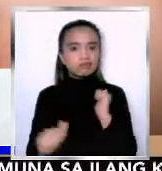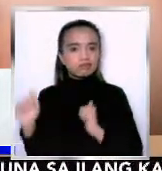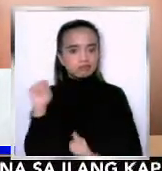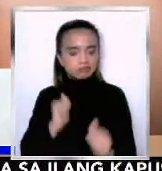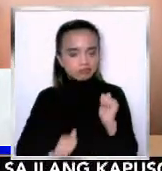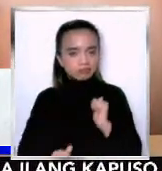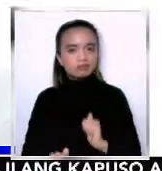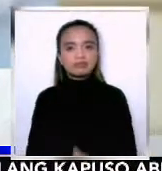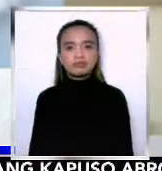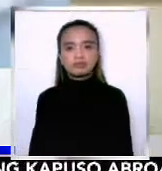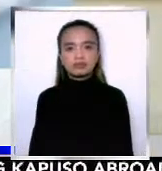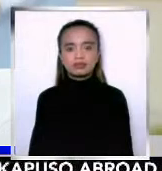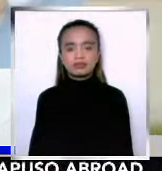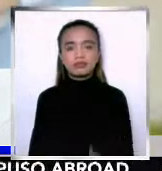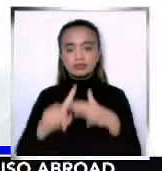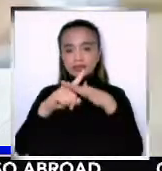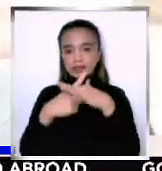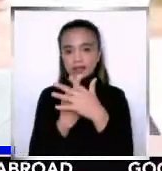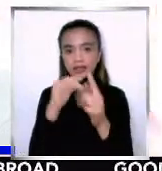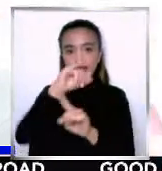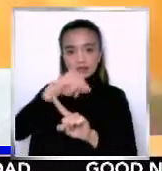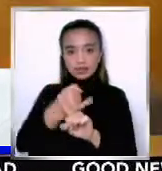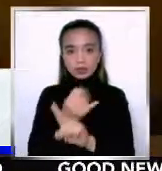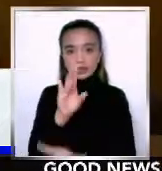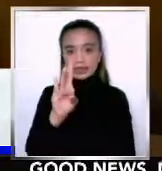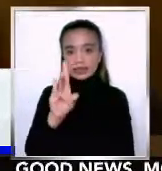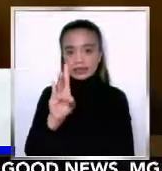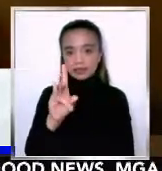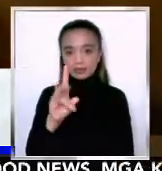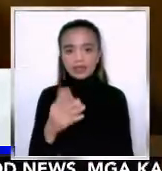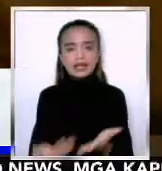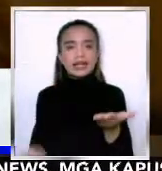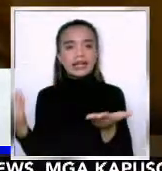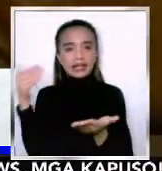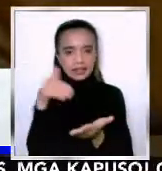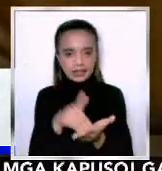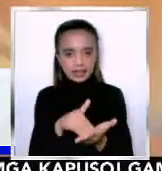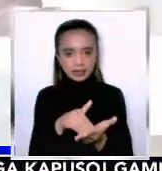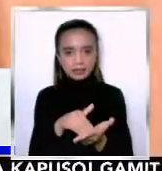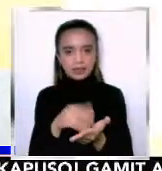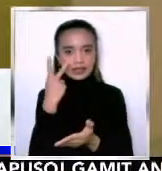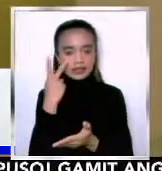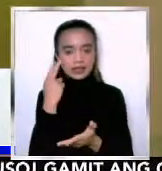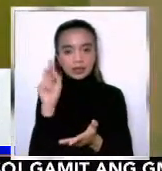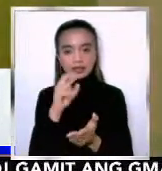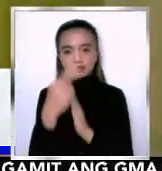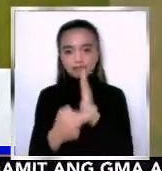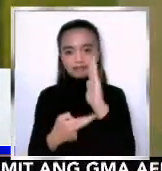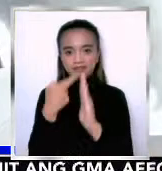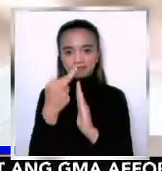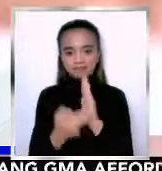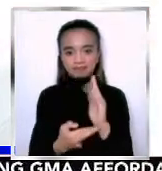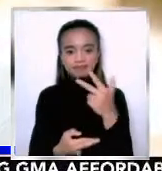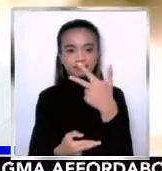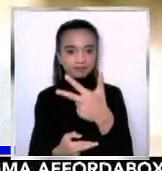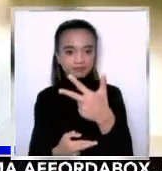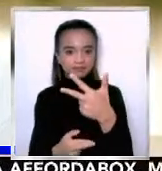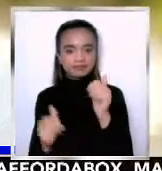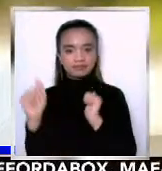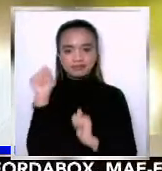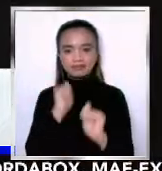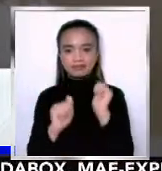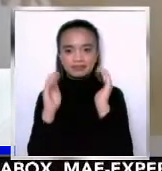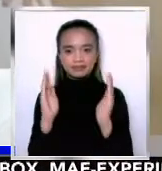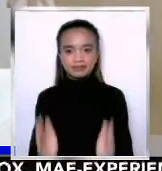Simula sa January 17, muli tayong mapapamahal sa mga karakter ni na Jillian Ward, Sofia Pablo at Althea